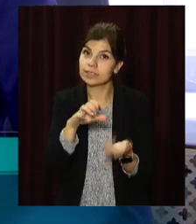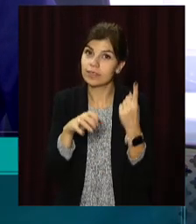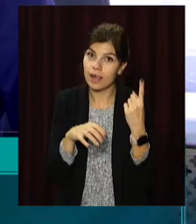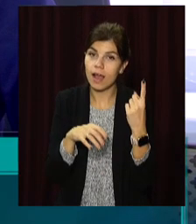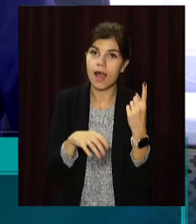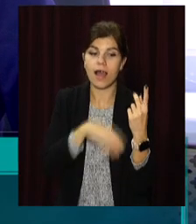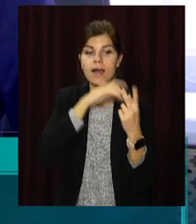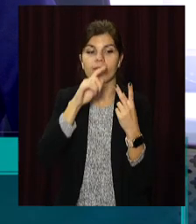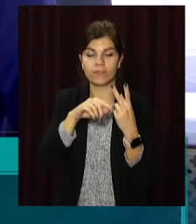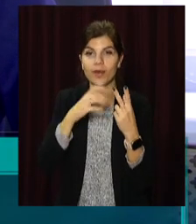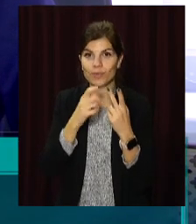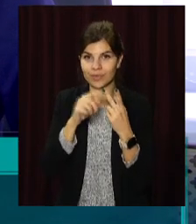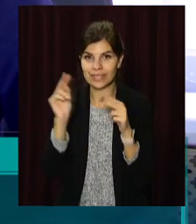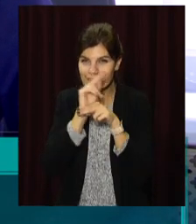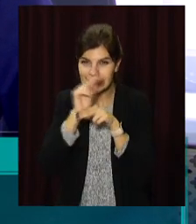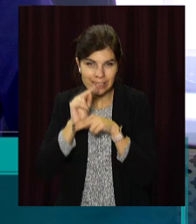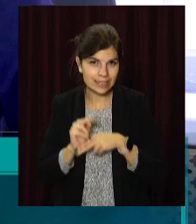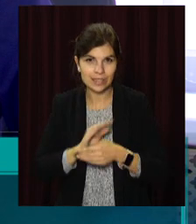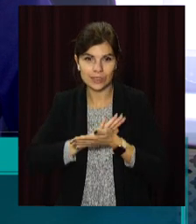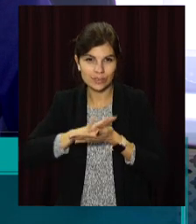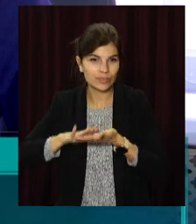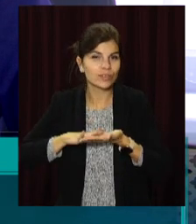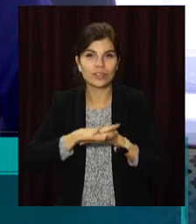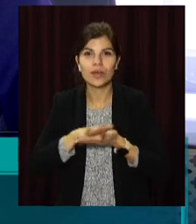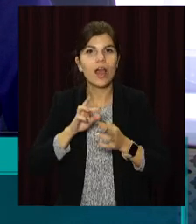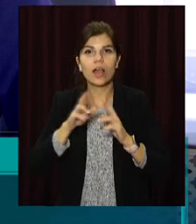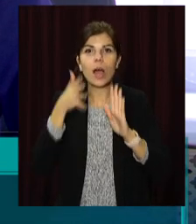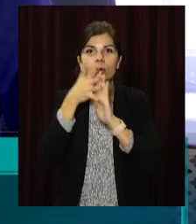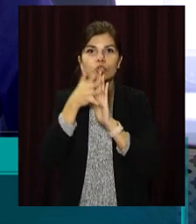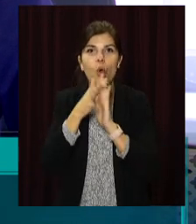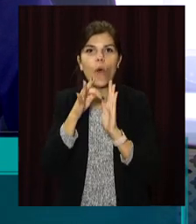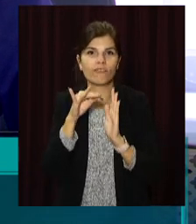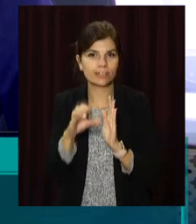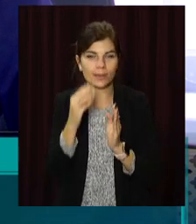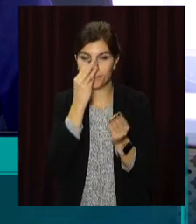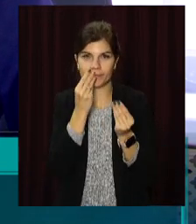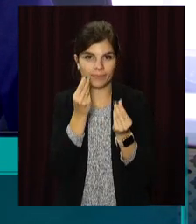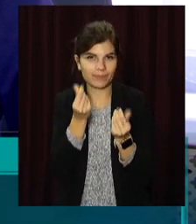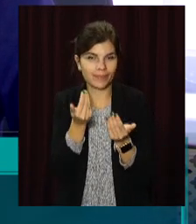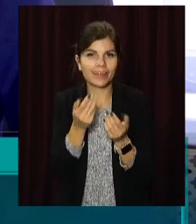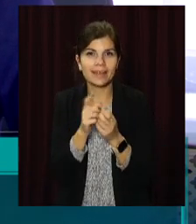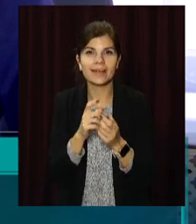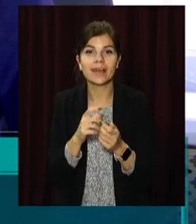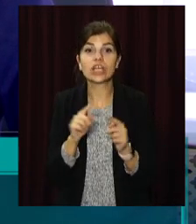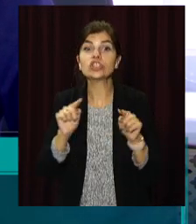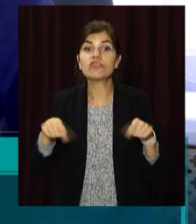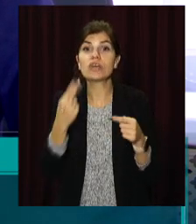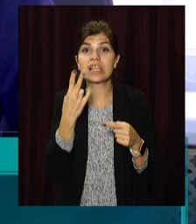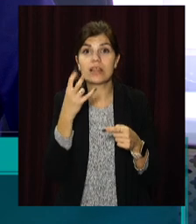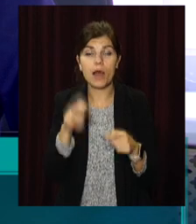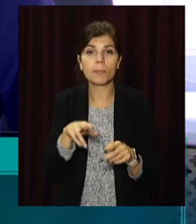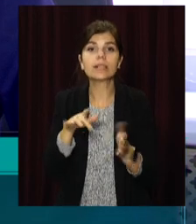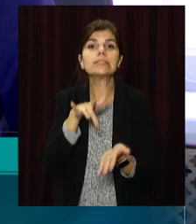взагалі ЦНАПів, центрів надання адміністративних послуг, є забезпечення комфорту для громадян